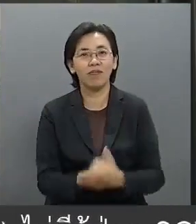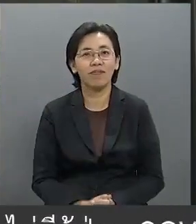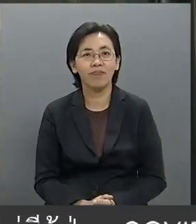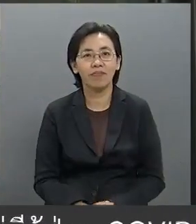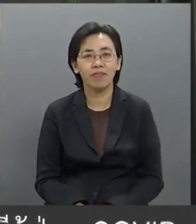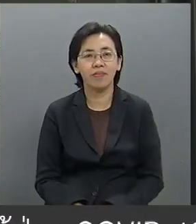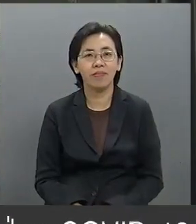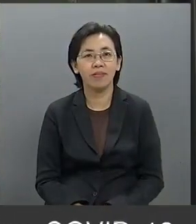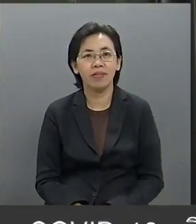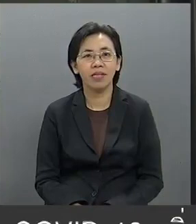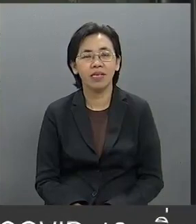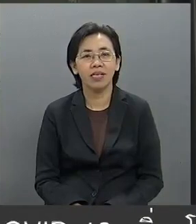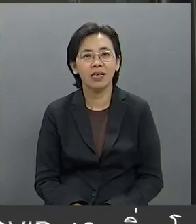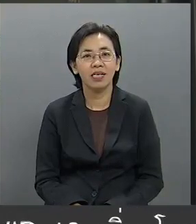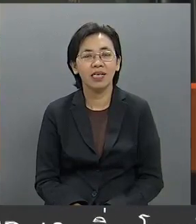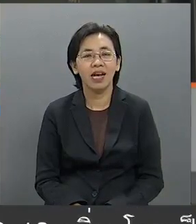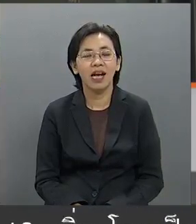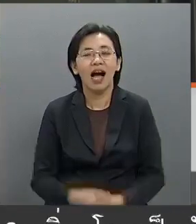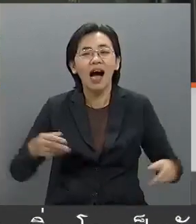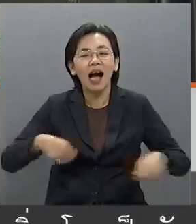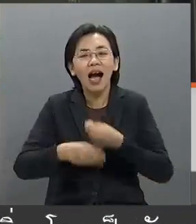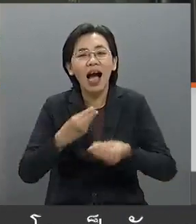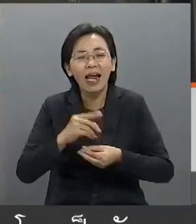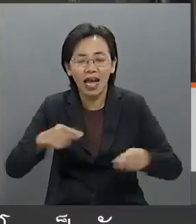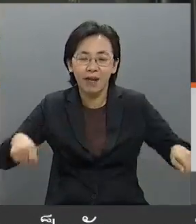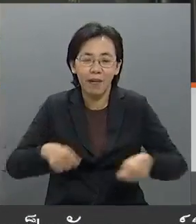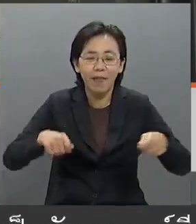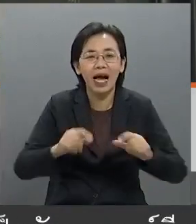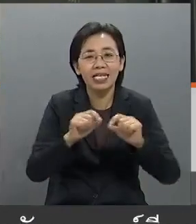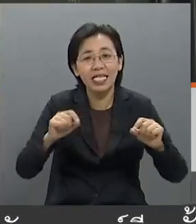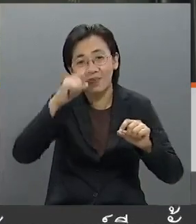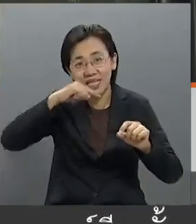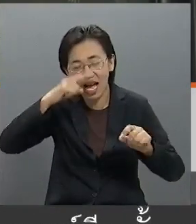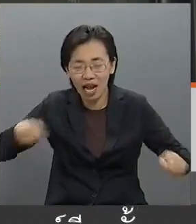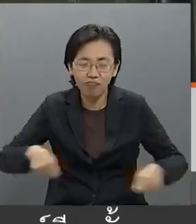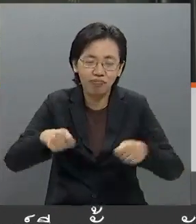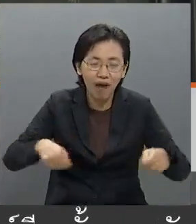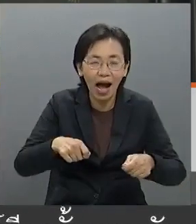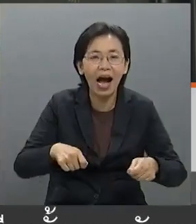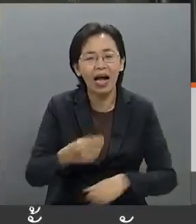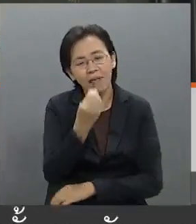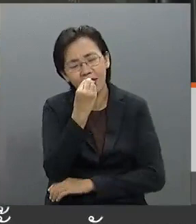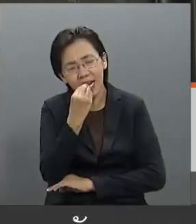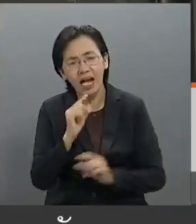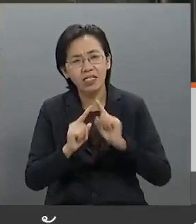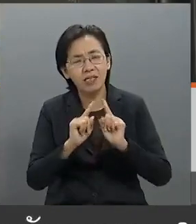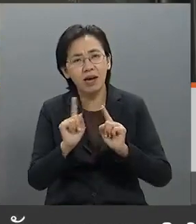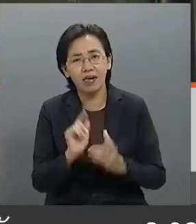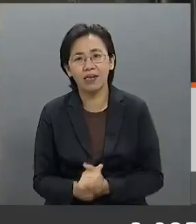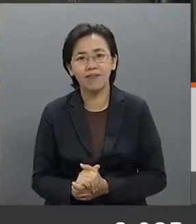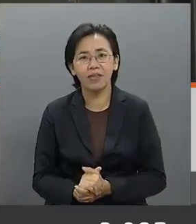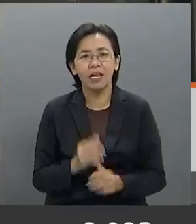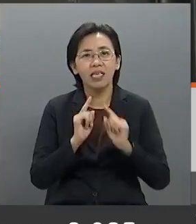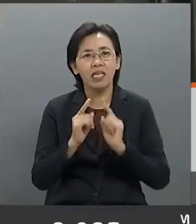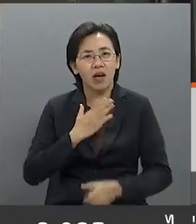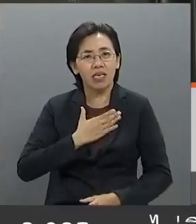ขายผัดไทย delivery ที่เราคิดเนี่ยแหละฮะแล้วพี่จักรีเขาก็ซื้อไปกินแล้วแกก็ติดต่อโทรมาบอกว่าพี่ก็มีโครง